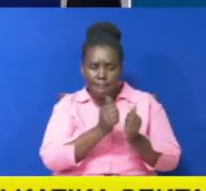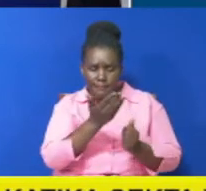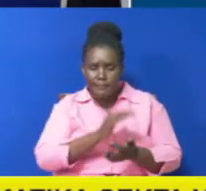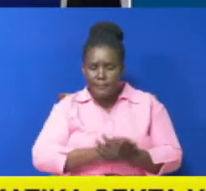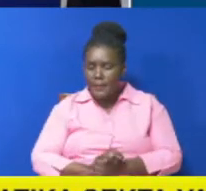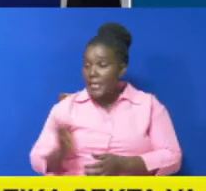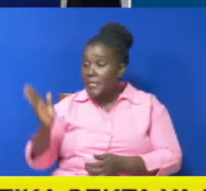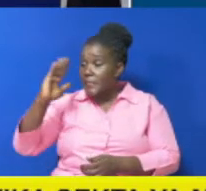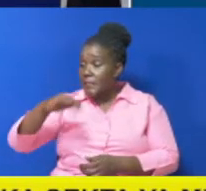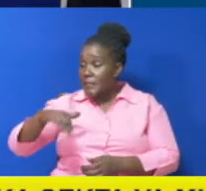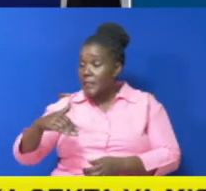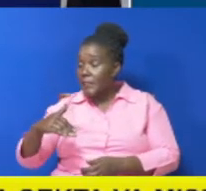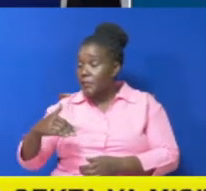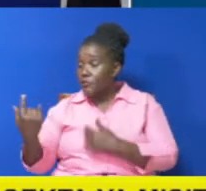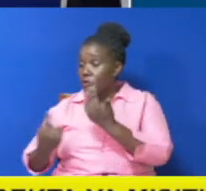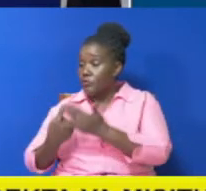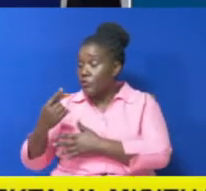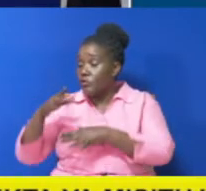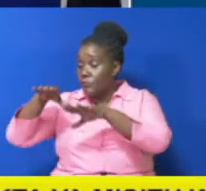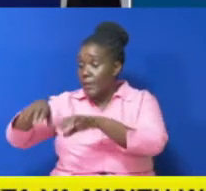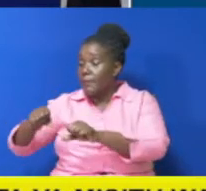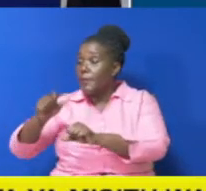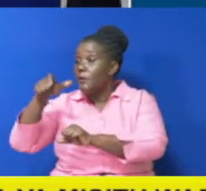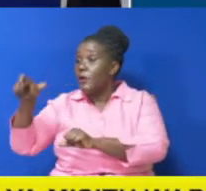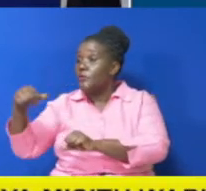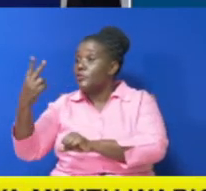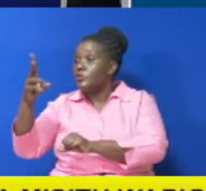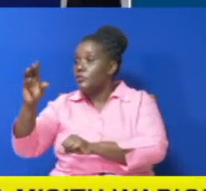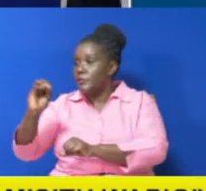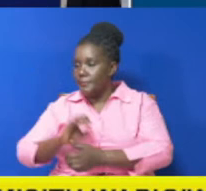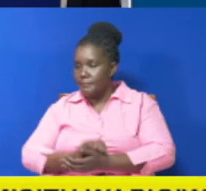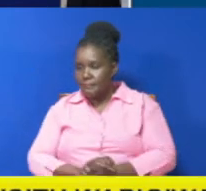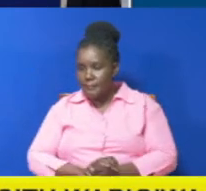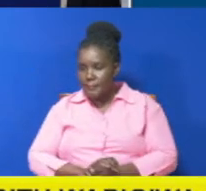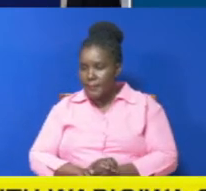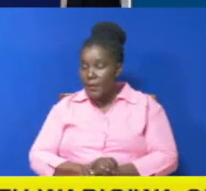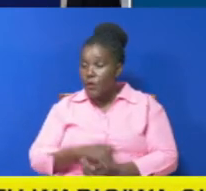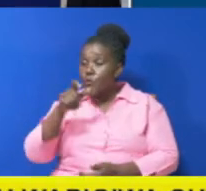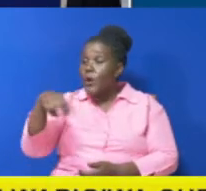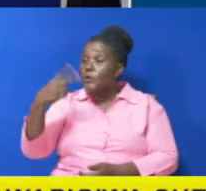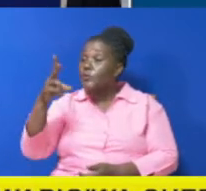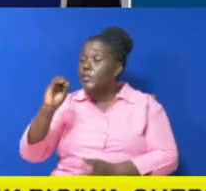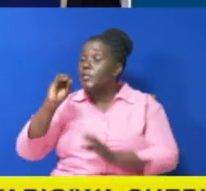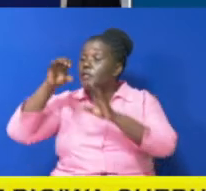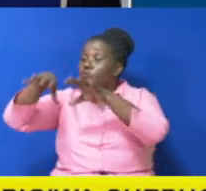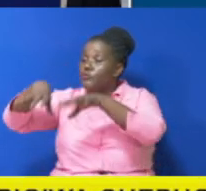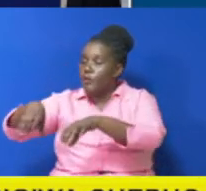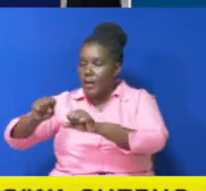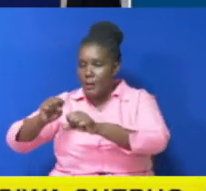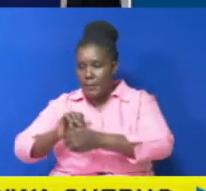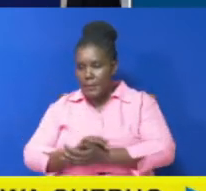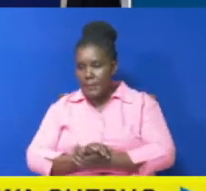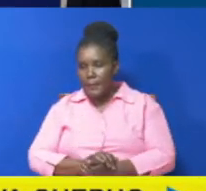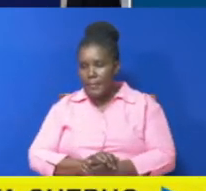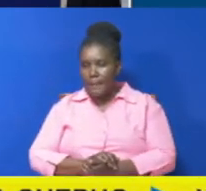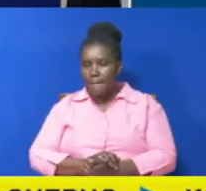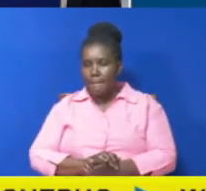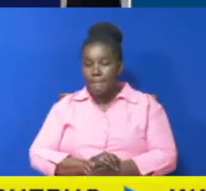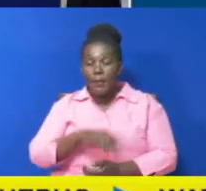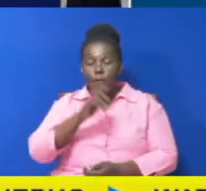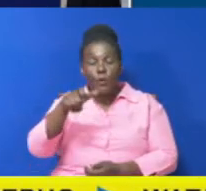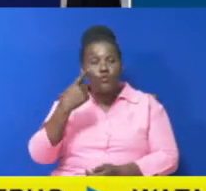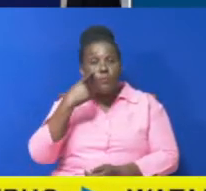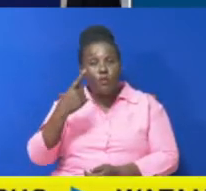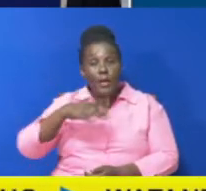ya tukio tulikamata watu 20. Siku ile ile wote walikamatwa, yani walioonekana